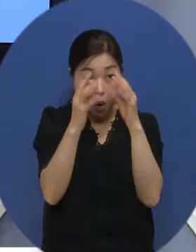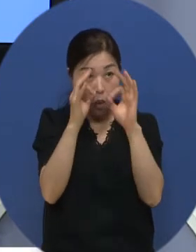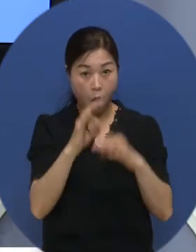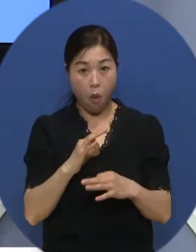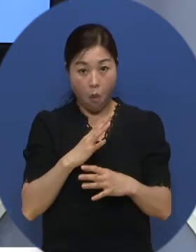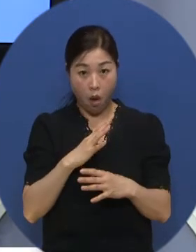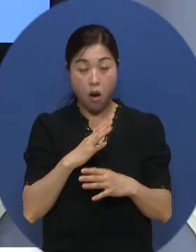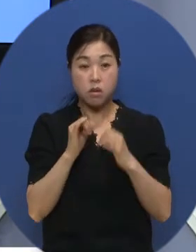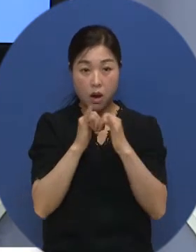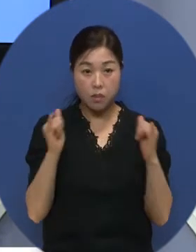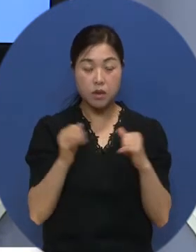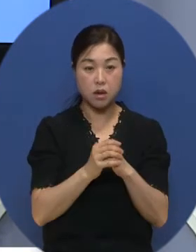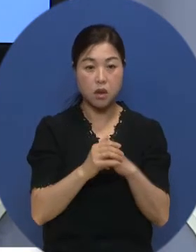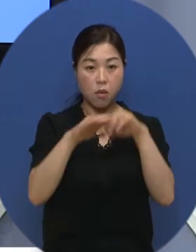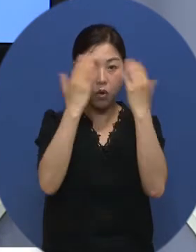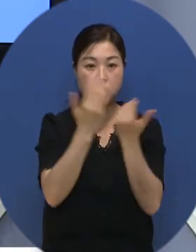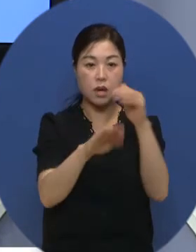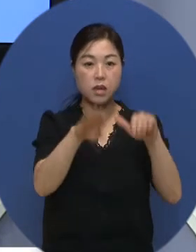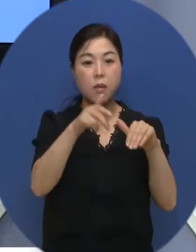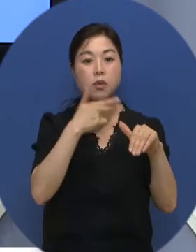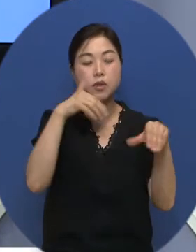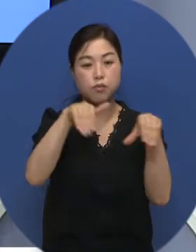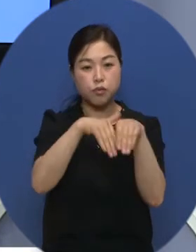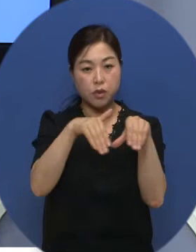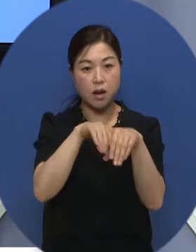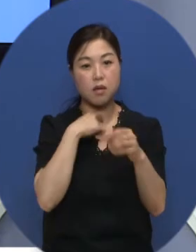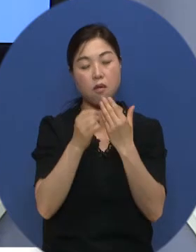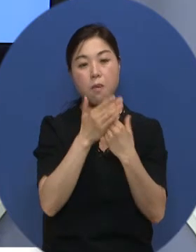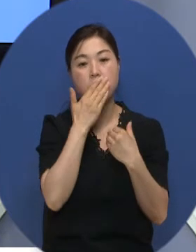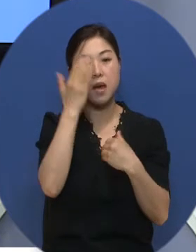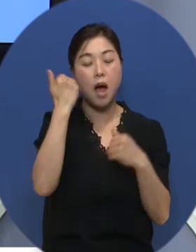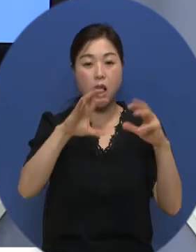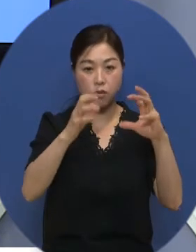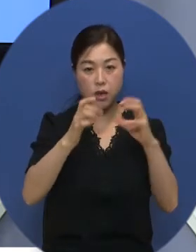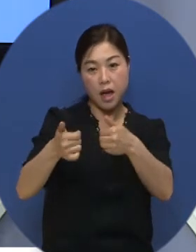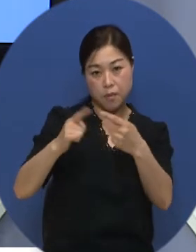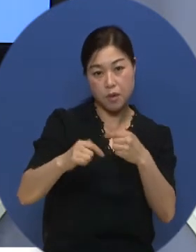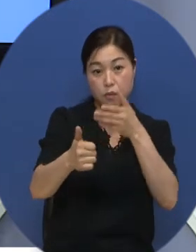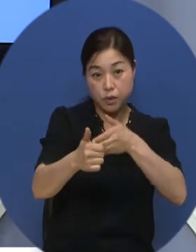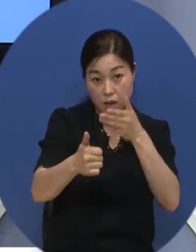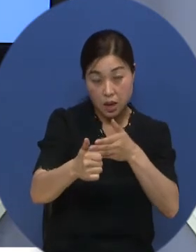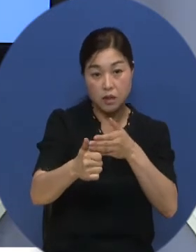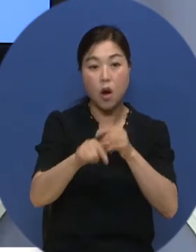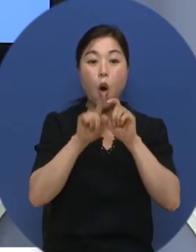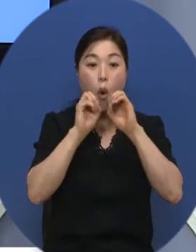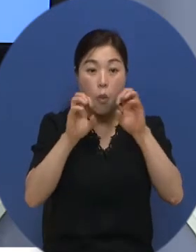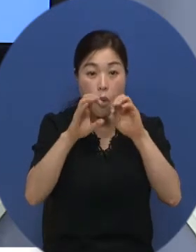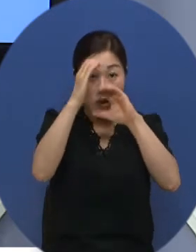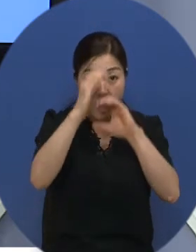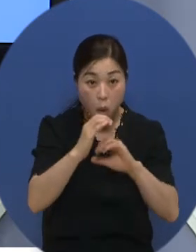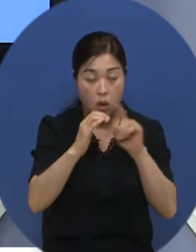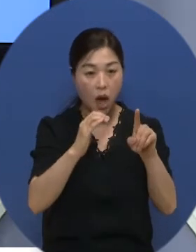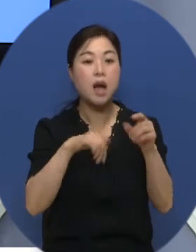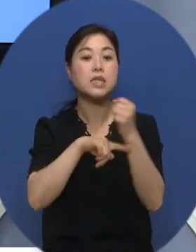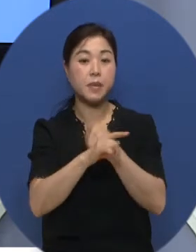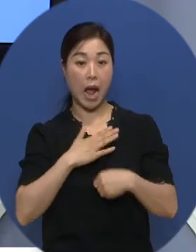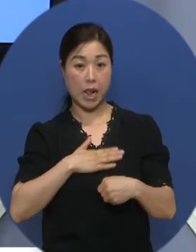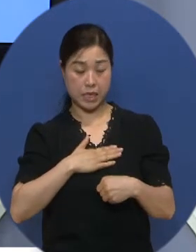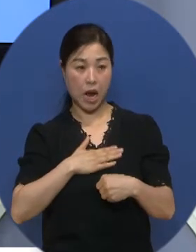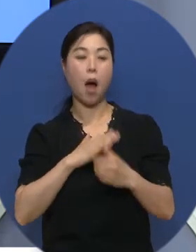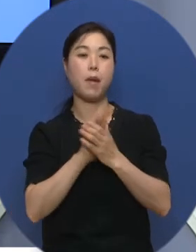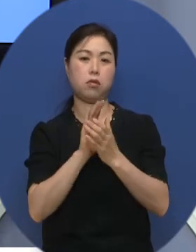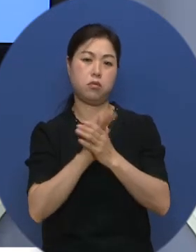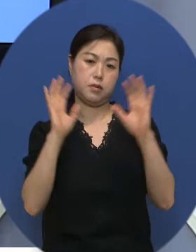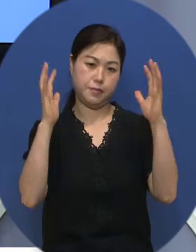모두가 차별 없이 문화를 누리는 대한민국 함께 해주세요 라는 캠페인 에 의미를 알게 되자 박수를 보냈습니다